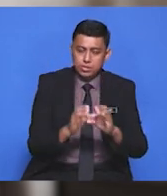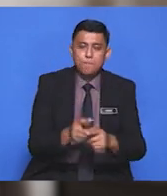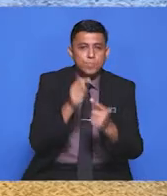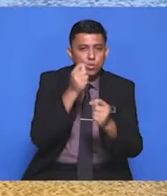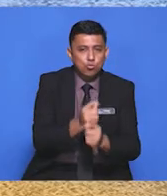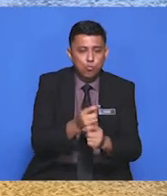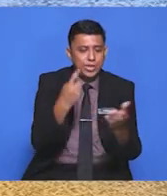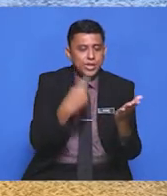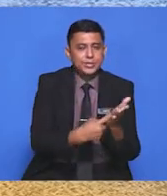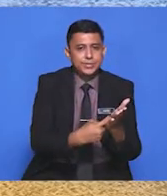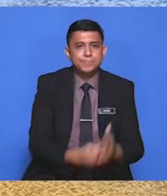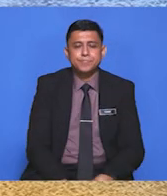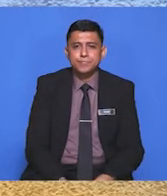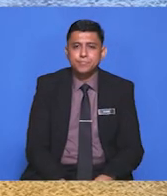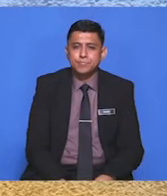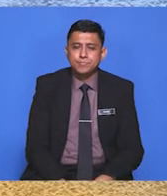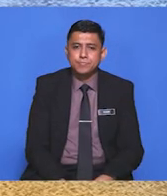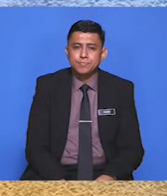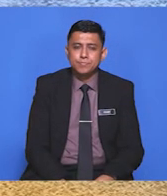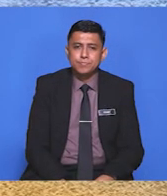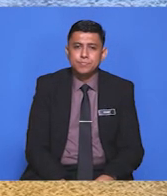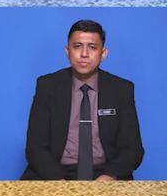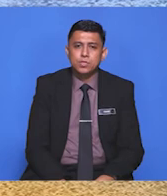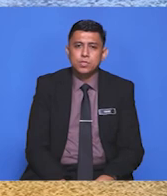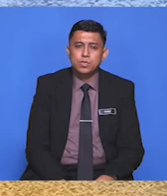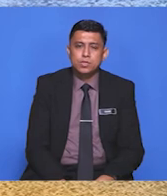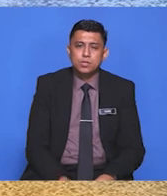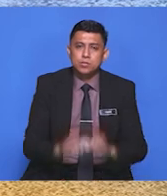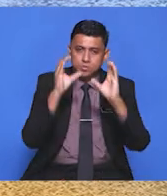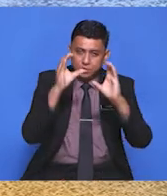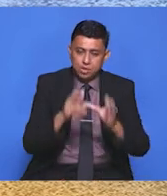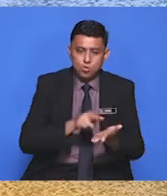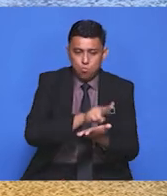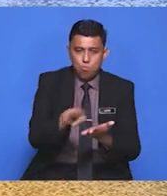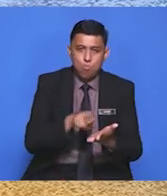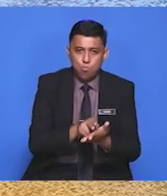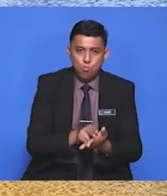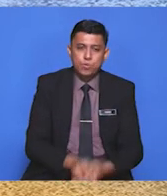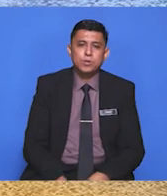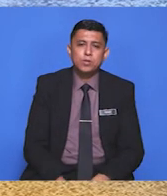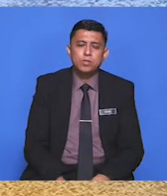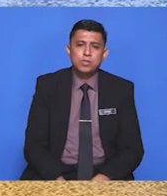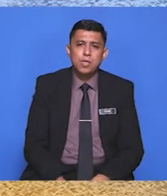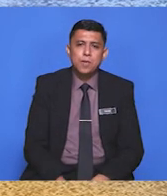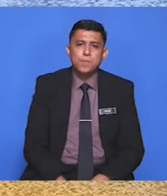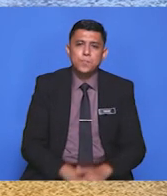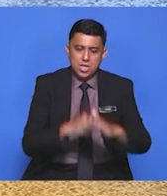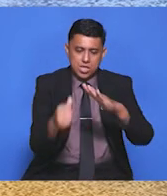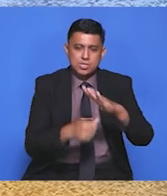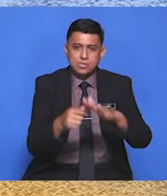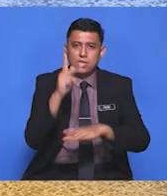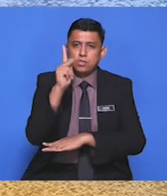penentuan harga. Ini adalah kaedah penentuan harga secara umum, iaitu pertama, penentuan harga berasaskan